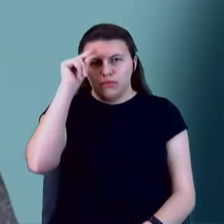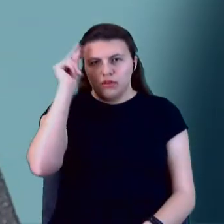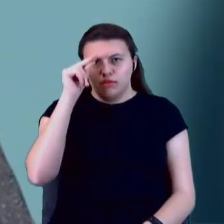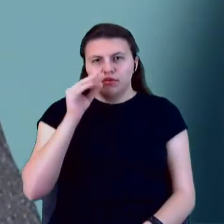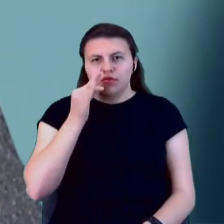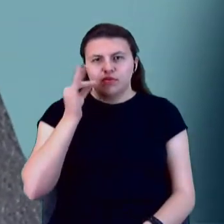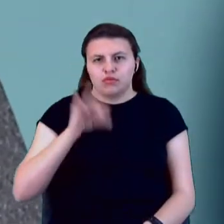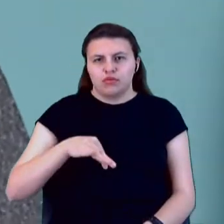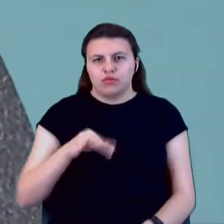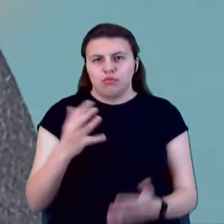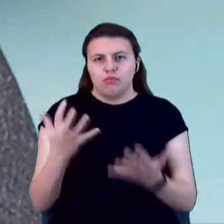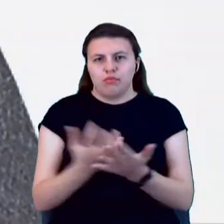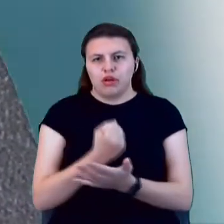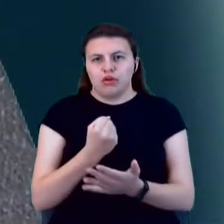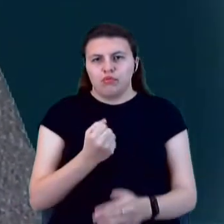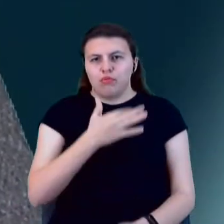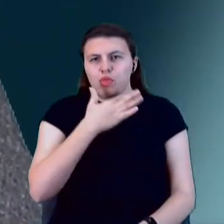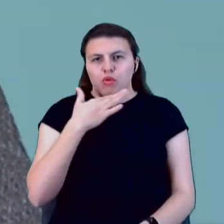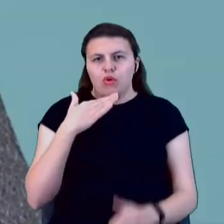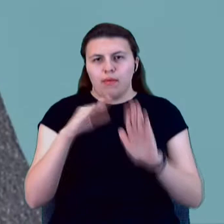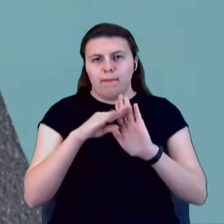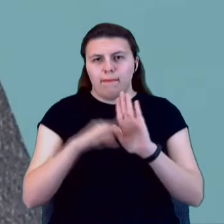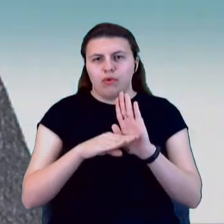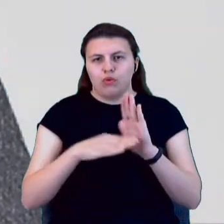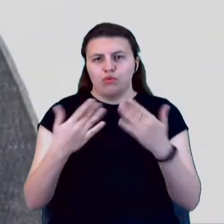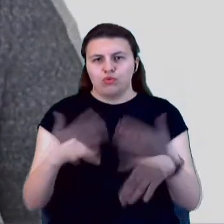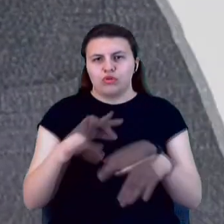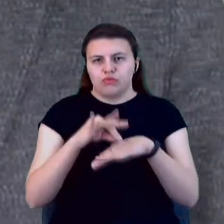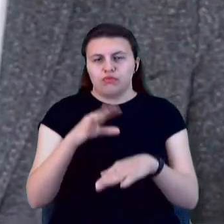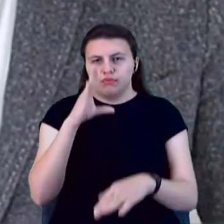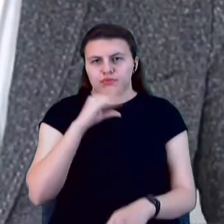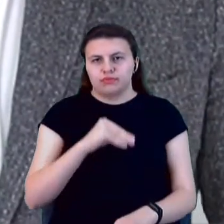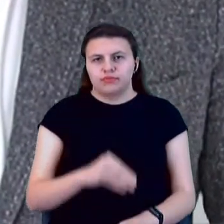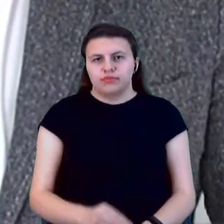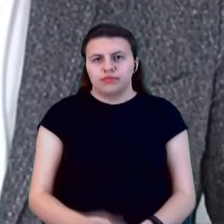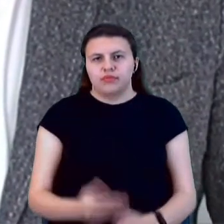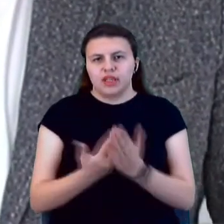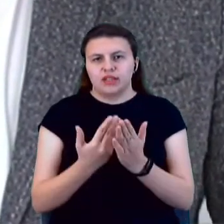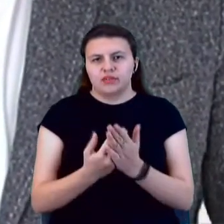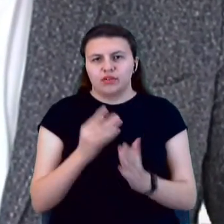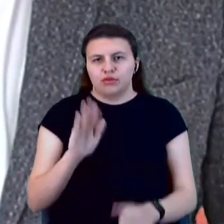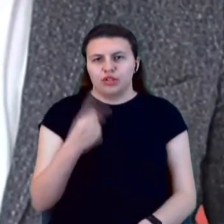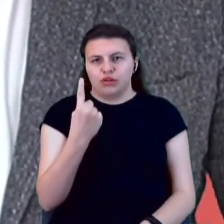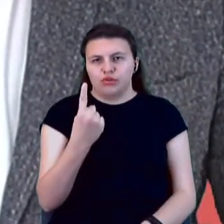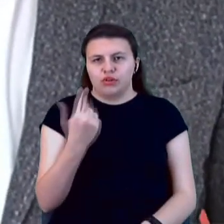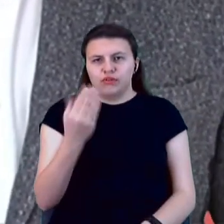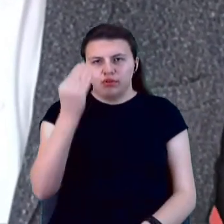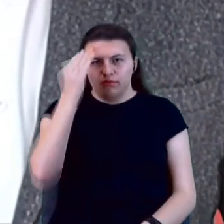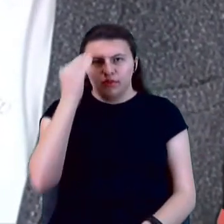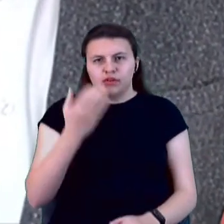да, много программ мы уже внедрили. Назвіть хоча б одну. Яка, на ваш погляд, є